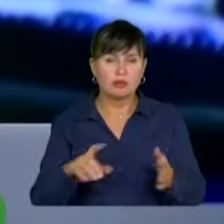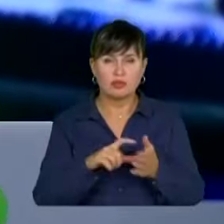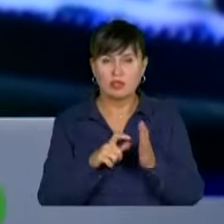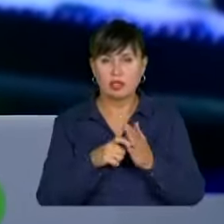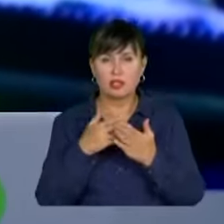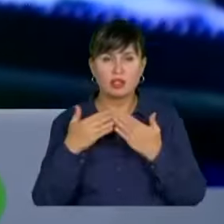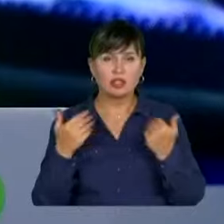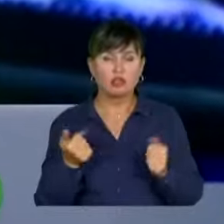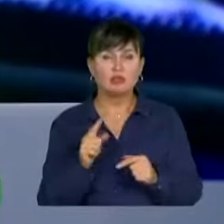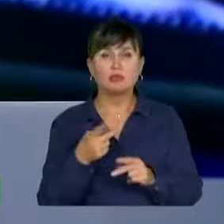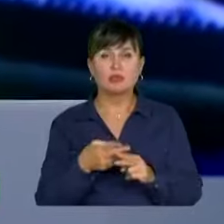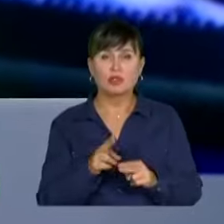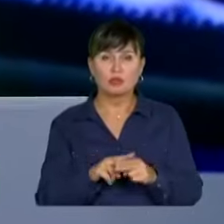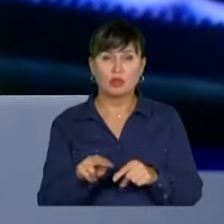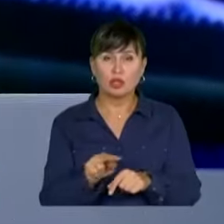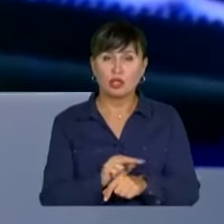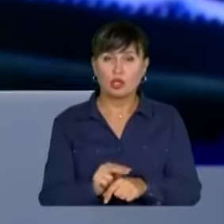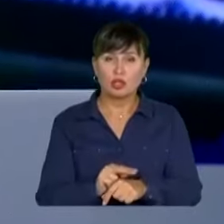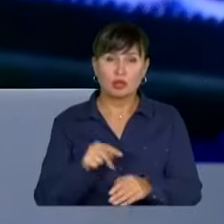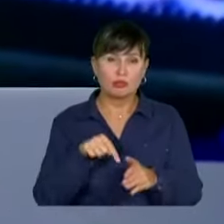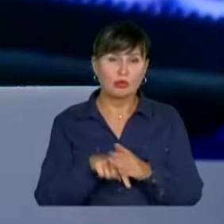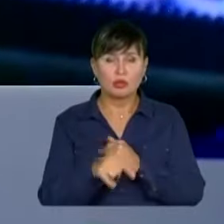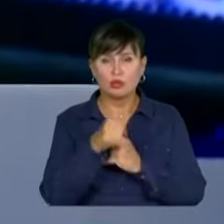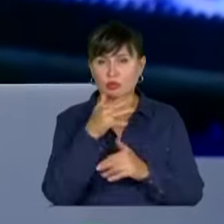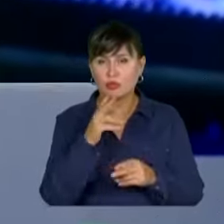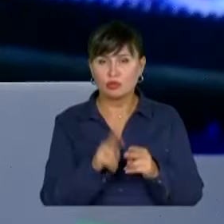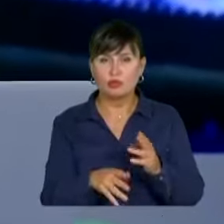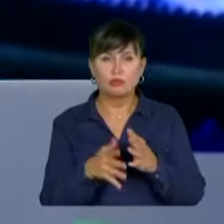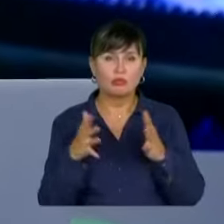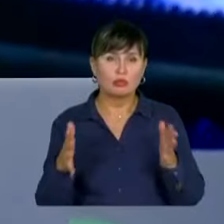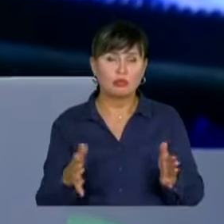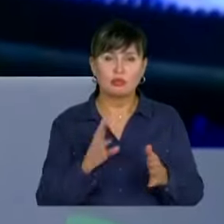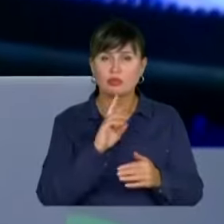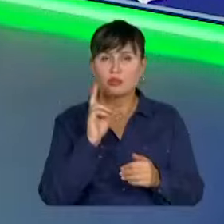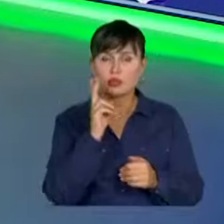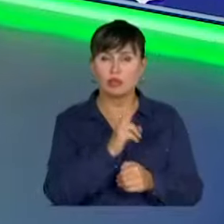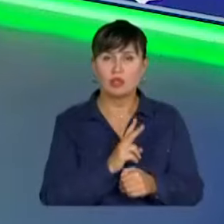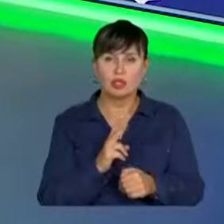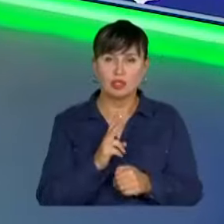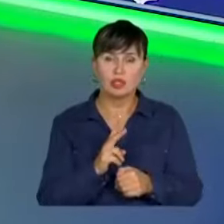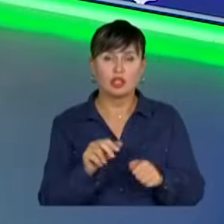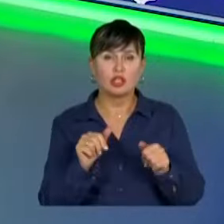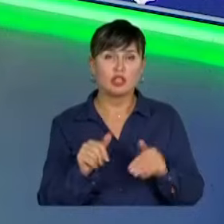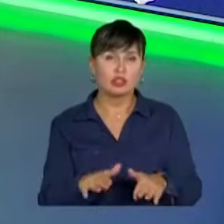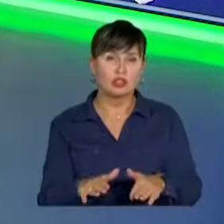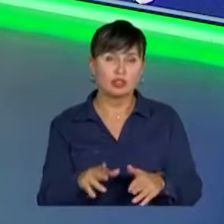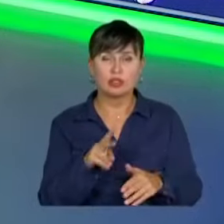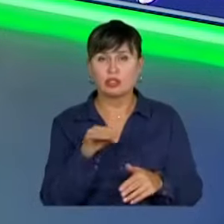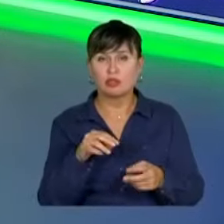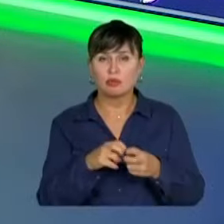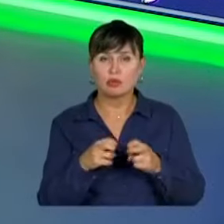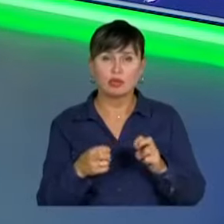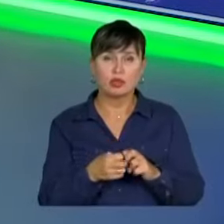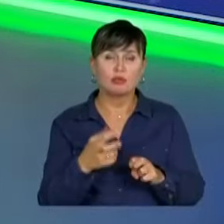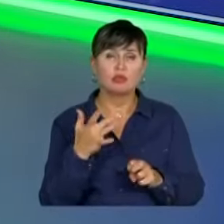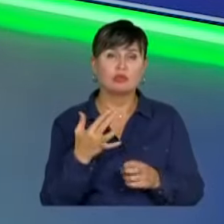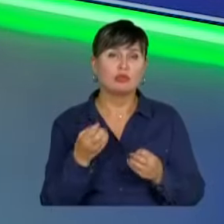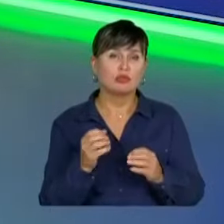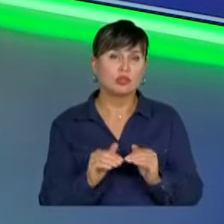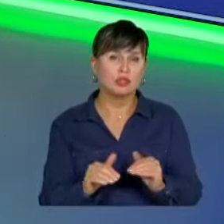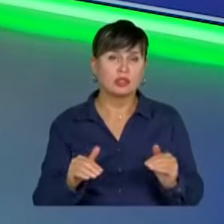А все потому, что ремонт учебного заведения не могут завершить уже больше 2 лет. Решится ли проблема и сколько еще